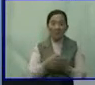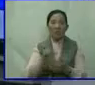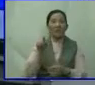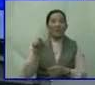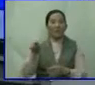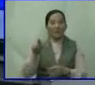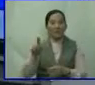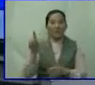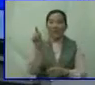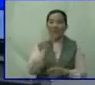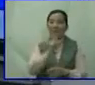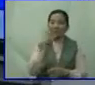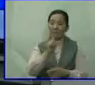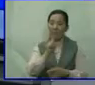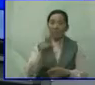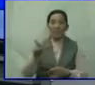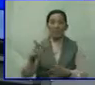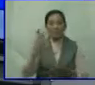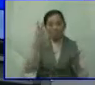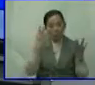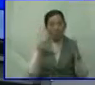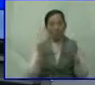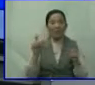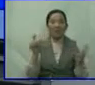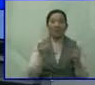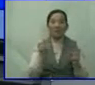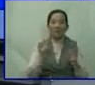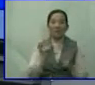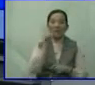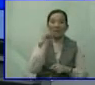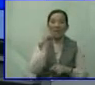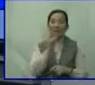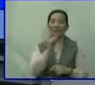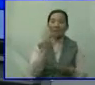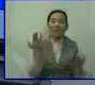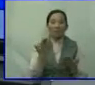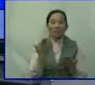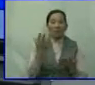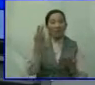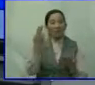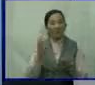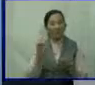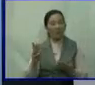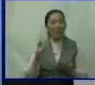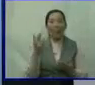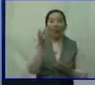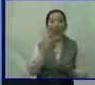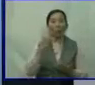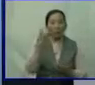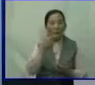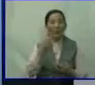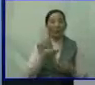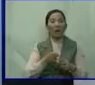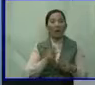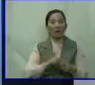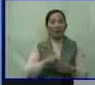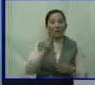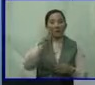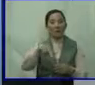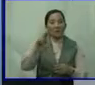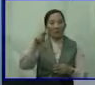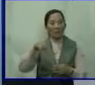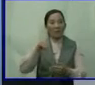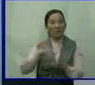здесь синенький, да? Здесь темно-синий, сиреневый, голубой. То есть каждая область